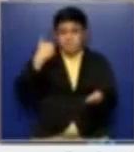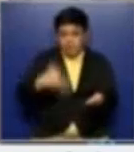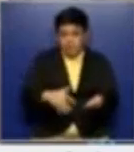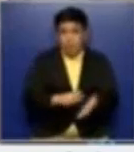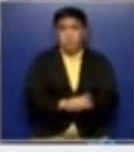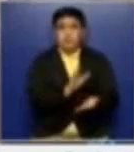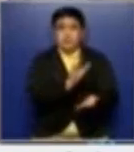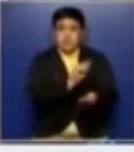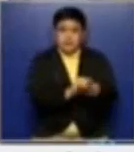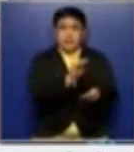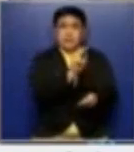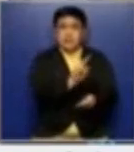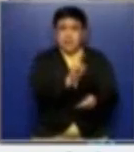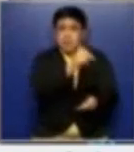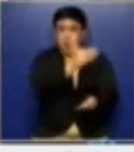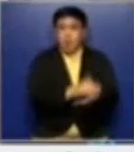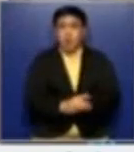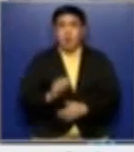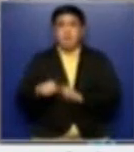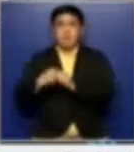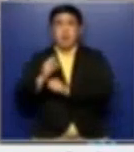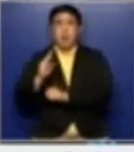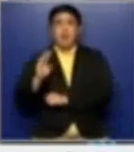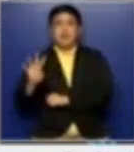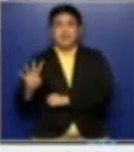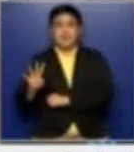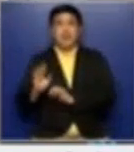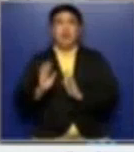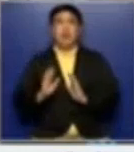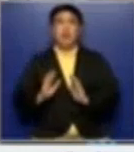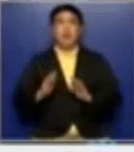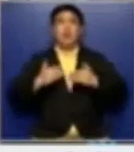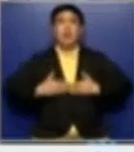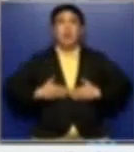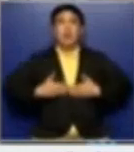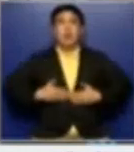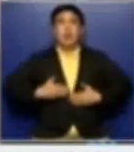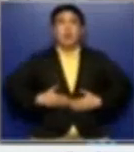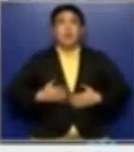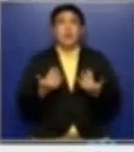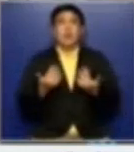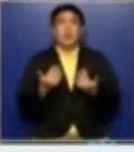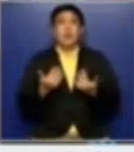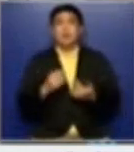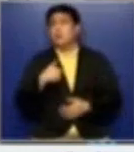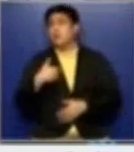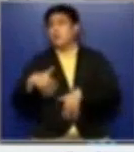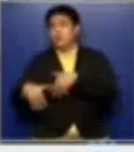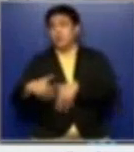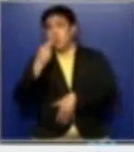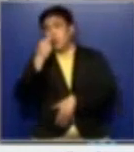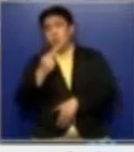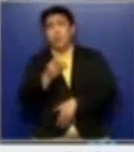หมล่ะส่วน64นี่ใจเย็นๆได้ไหมครับทบทวนใหม่เพื่อนในสภาเขาพูดกันเยอะท่